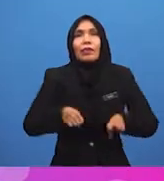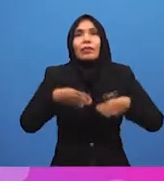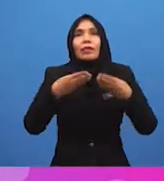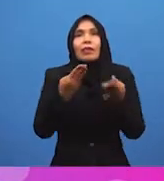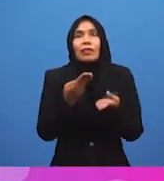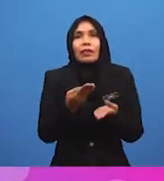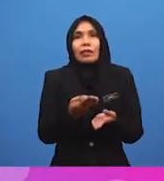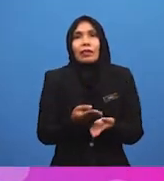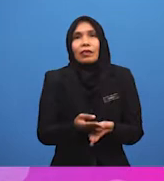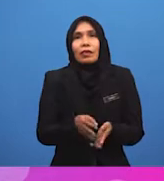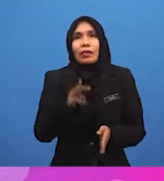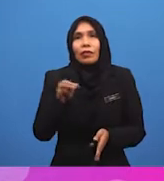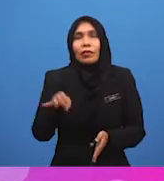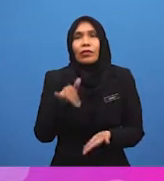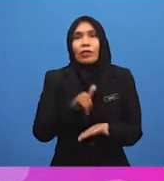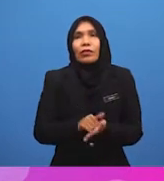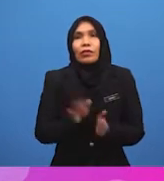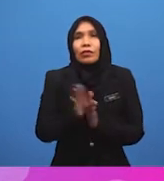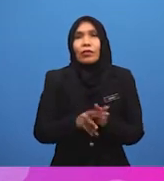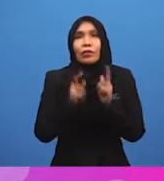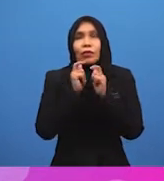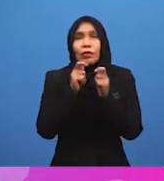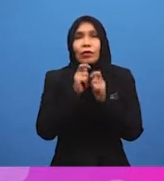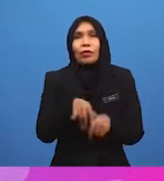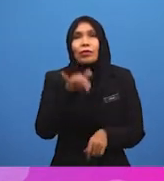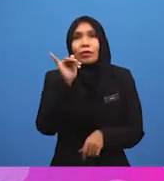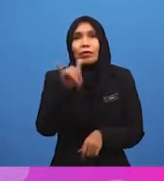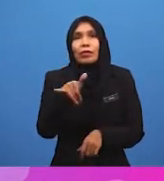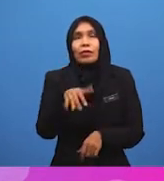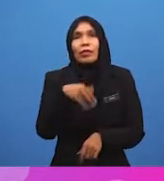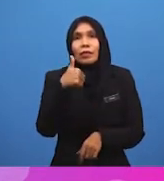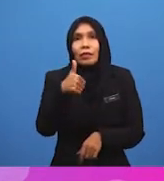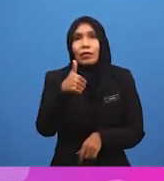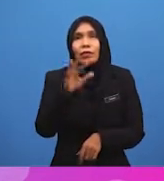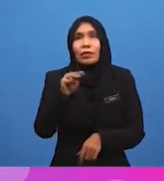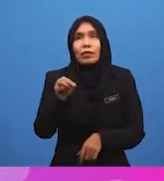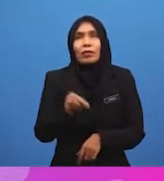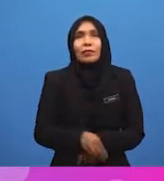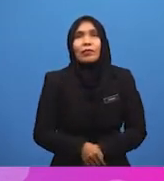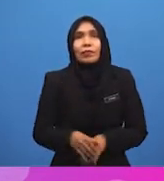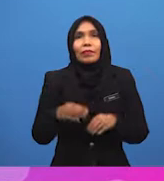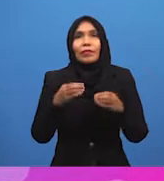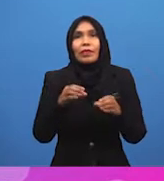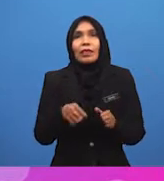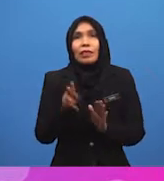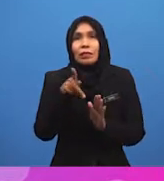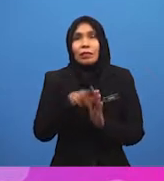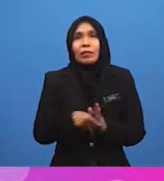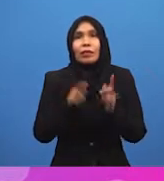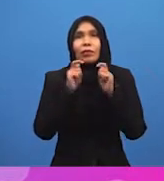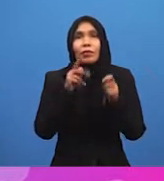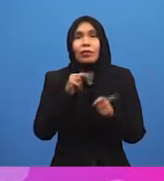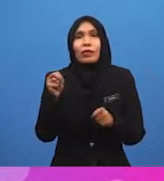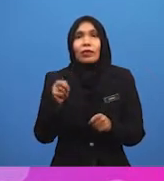itu bertutur dengan kerani sekolah? Ya, bagus murid. Cara pertuturan murid